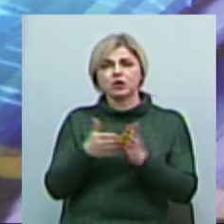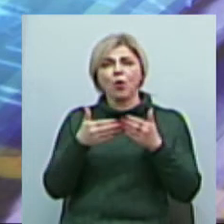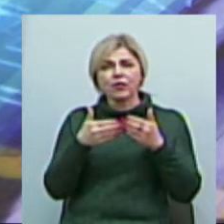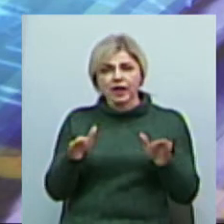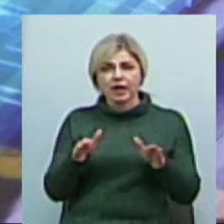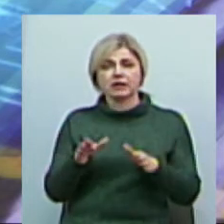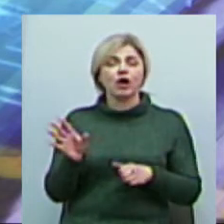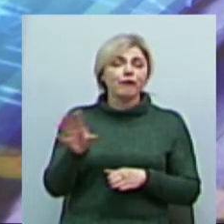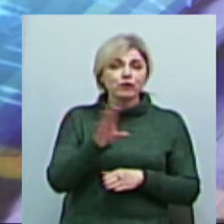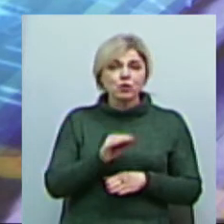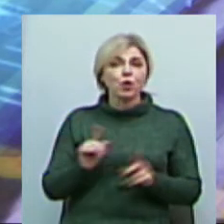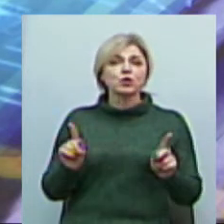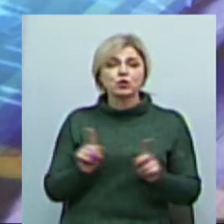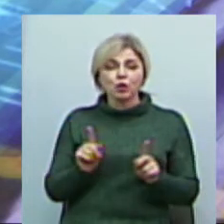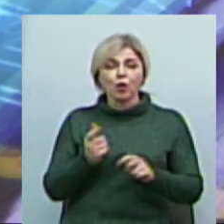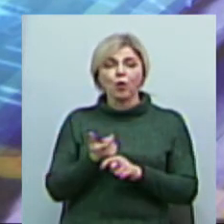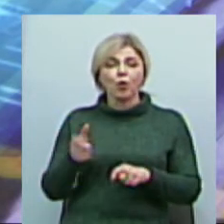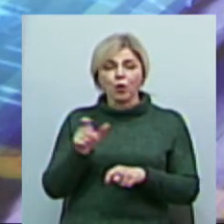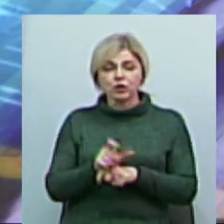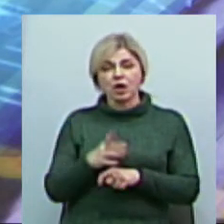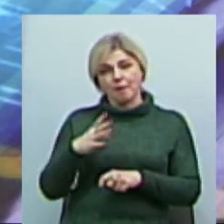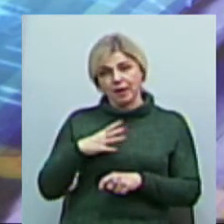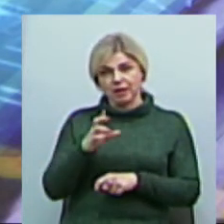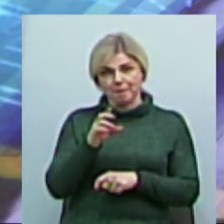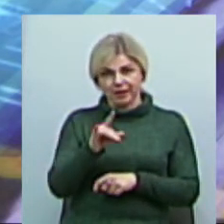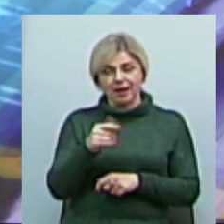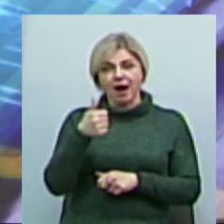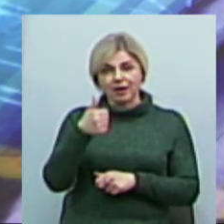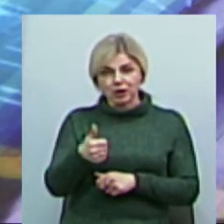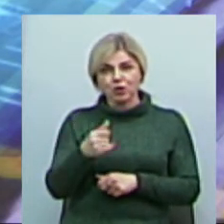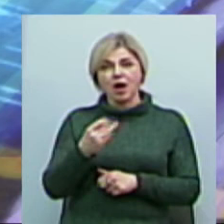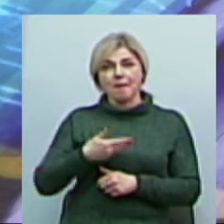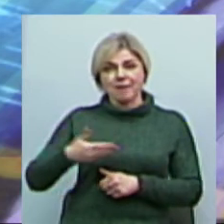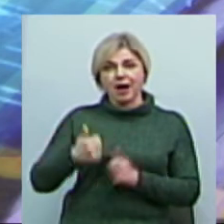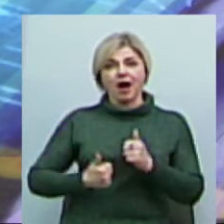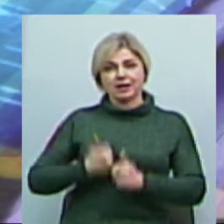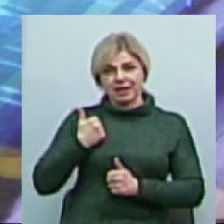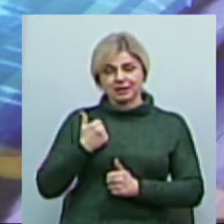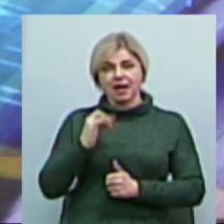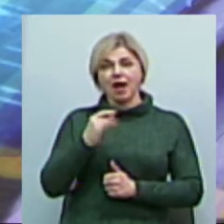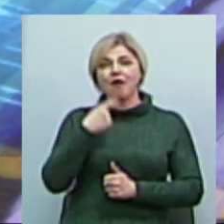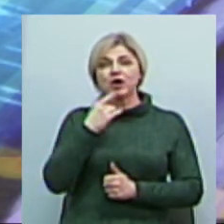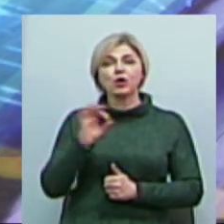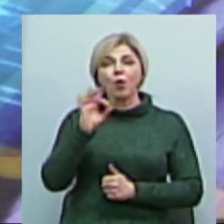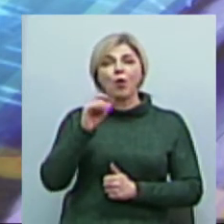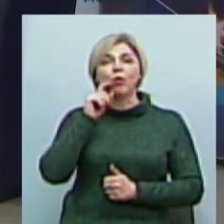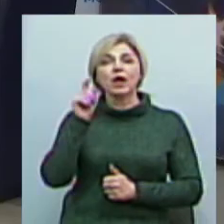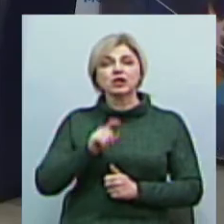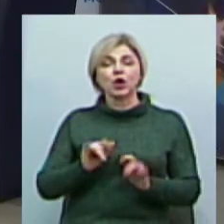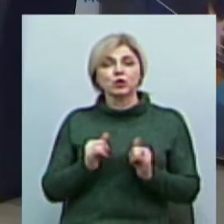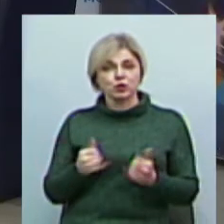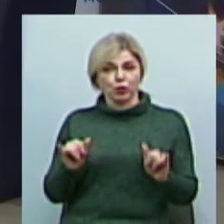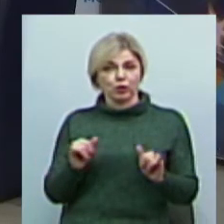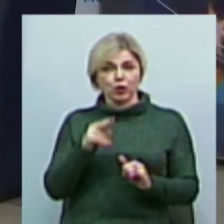общем, все, что очень было бы хорошо, этим мы гордились бы, говорили бы о украинском чуде. Но знаете, как